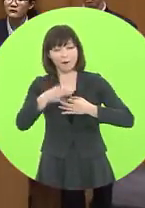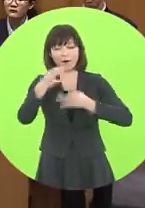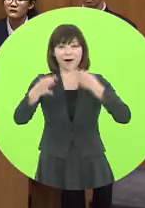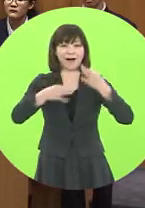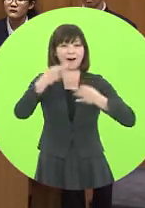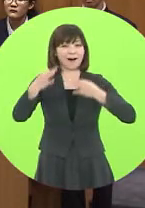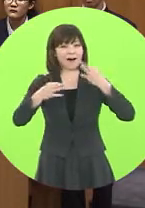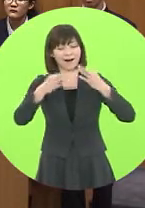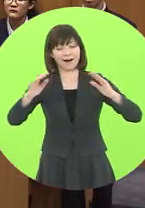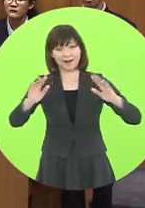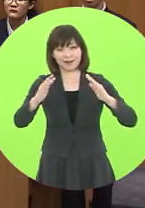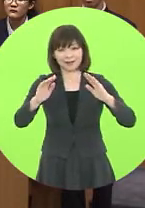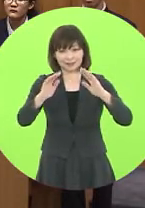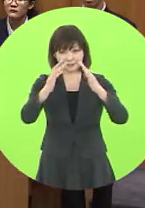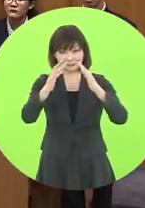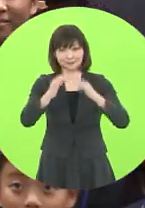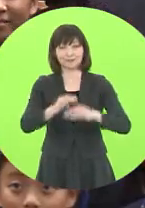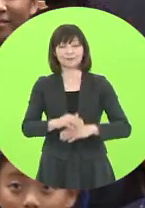にあふれ返っていたよ。